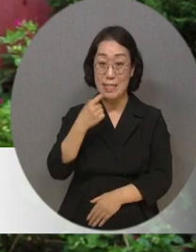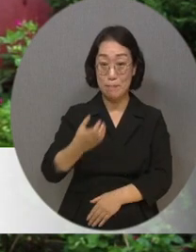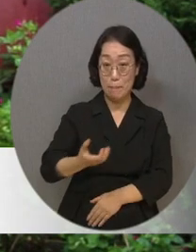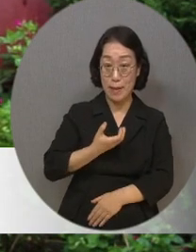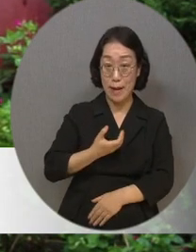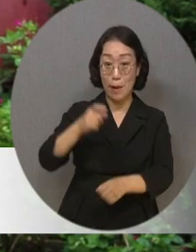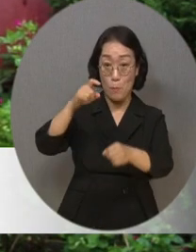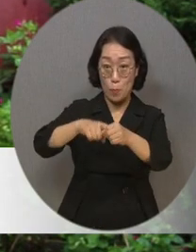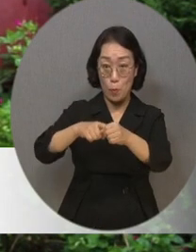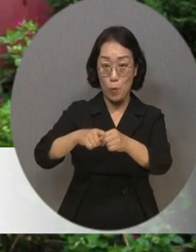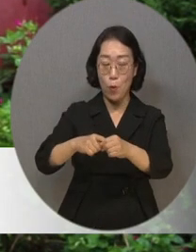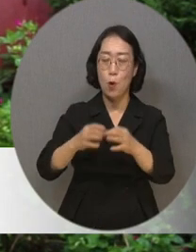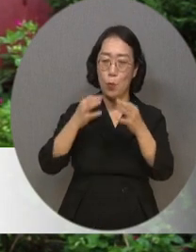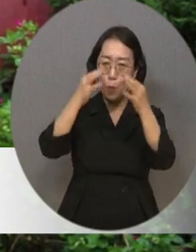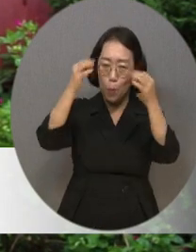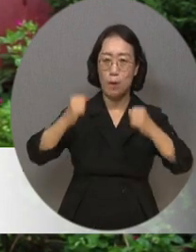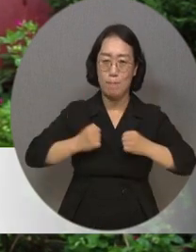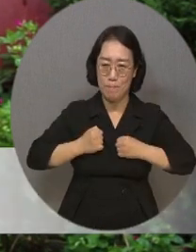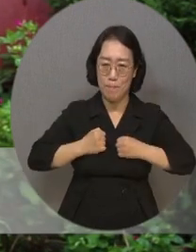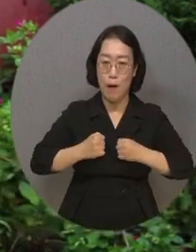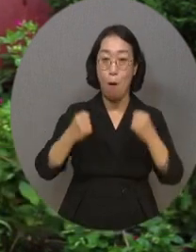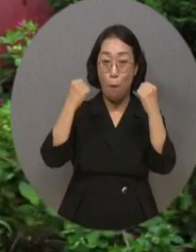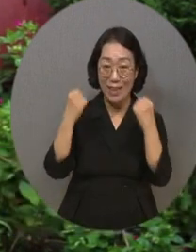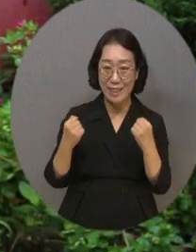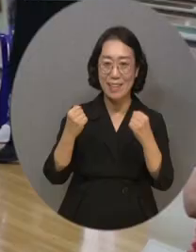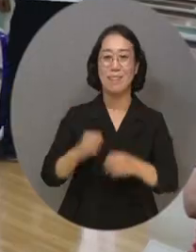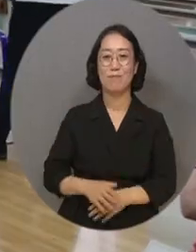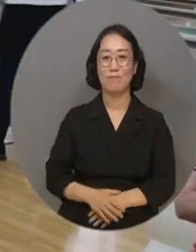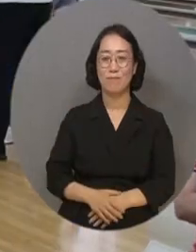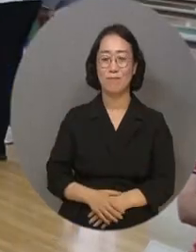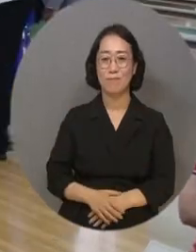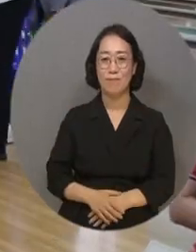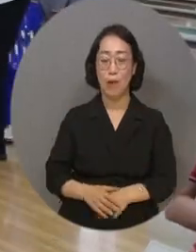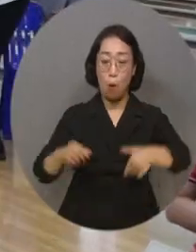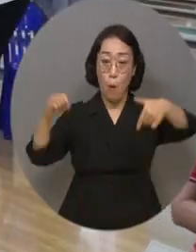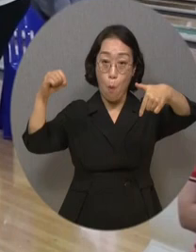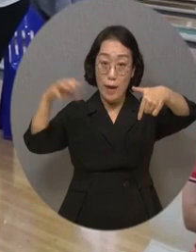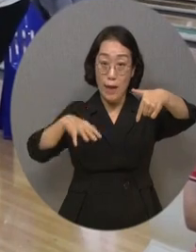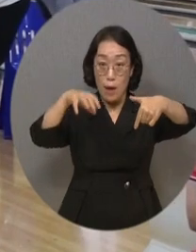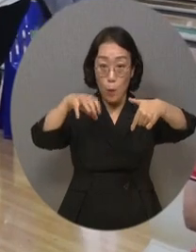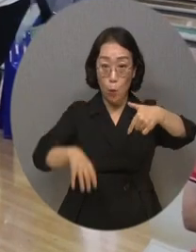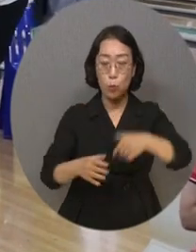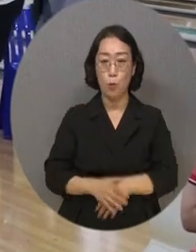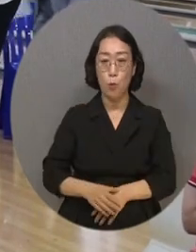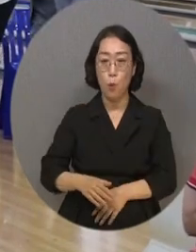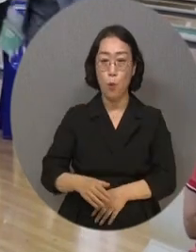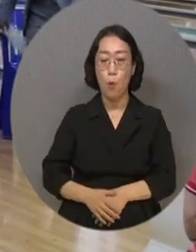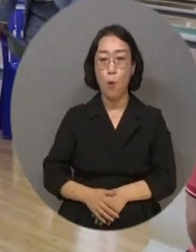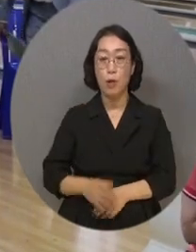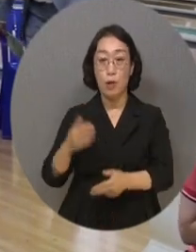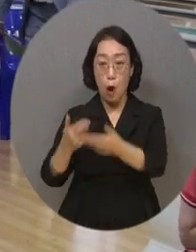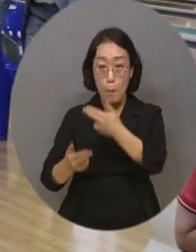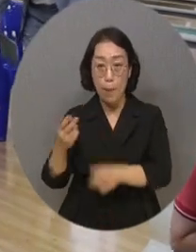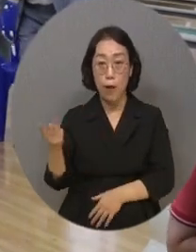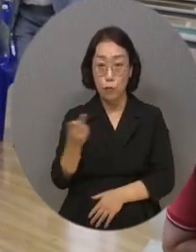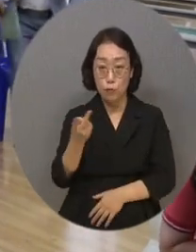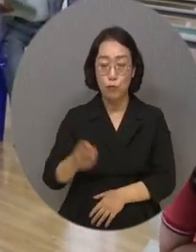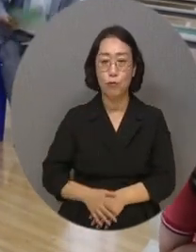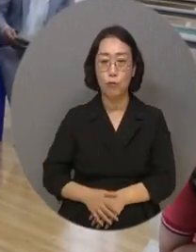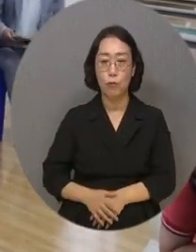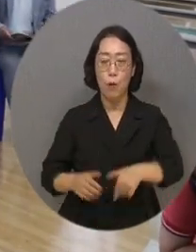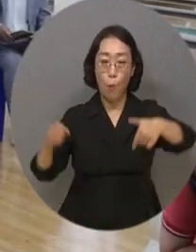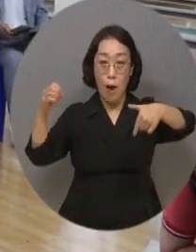있도록 최선을 다하도록 해보겠습니다. 화이팅! 광양시와 대한장애인 볼링협회는 오는 11월